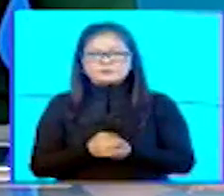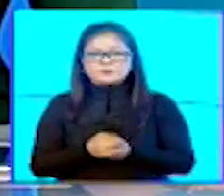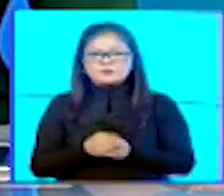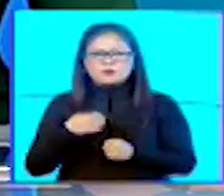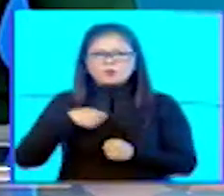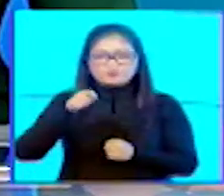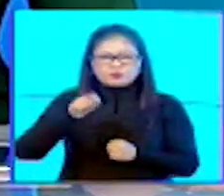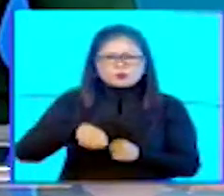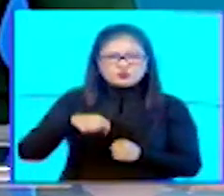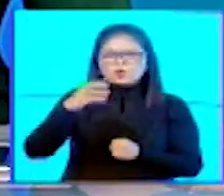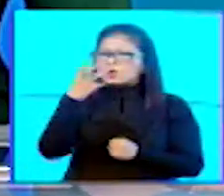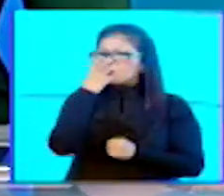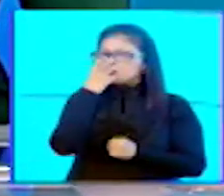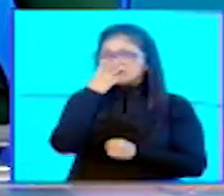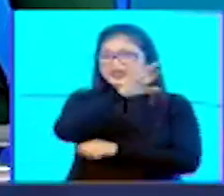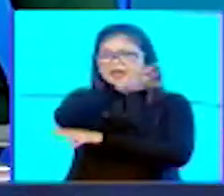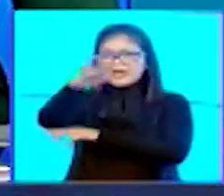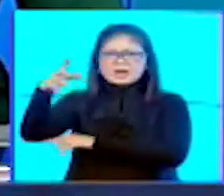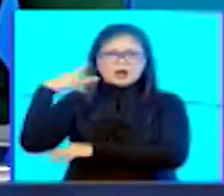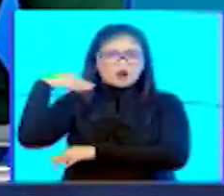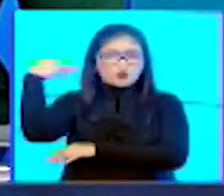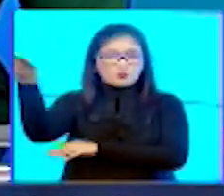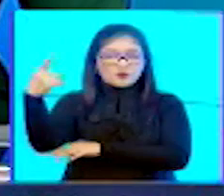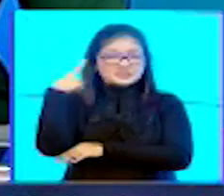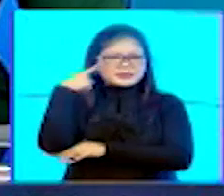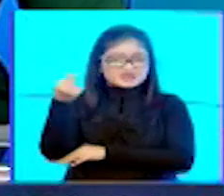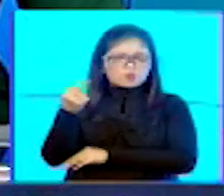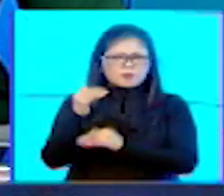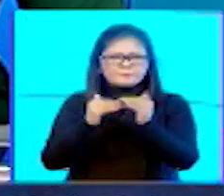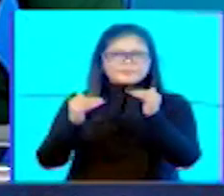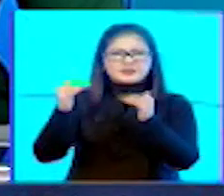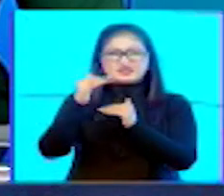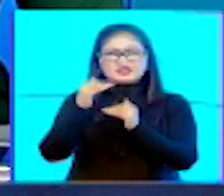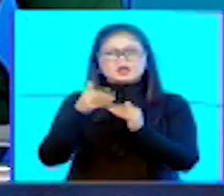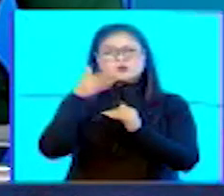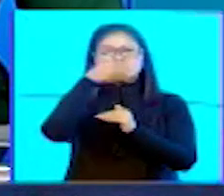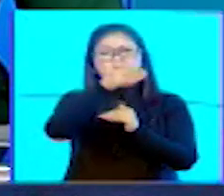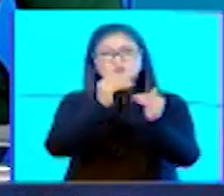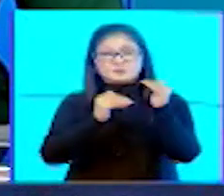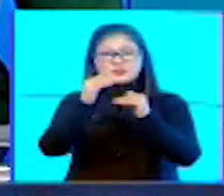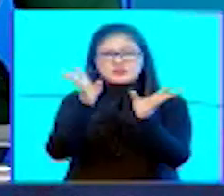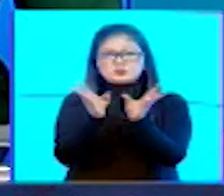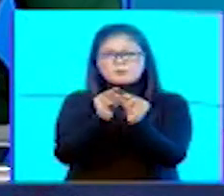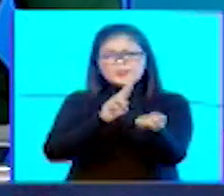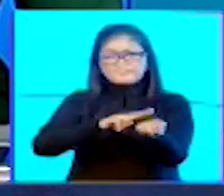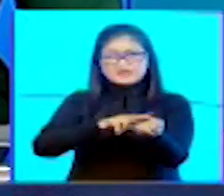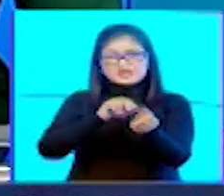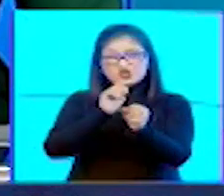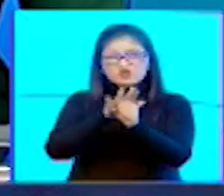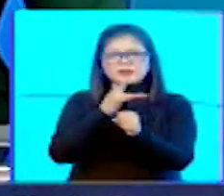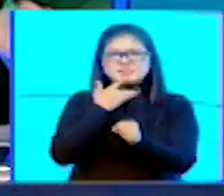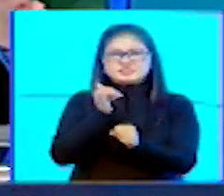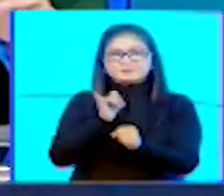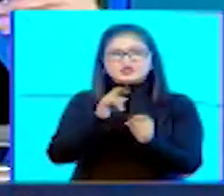Pemirsa, kebutuhan oksigen di berbagai daerah di luar Jawa meningkat, menyusul peningkatan jumlah pasien COVID-19 seperti yang terjadi di Provinsi Bangka